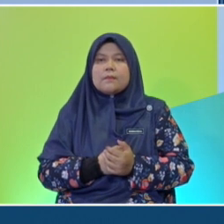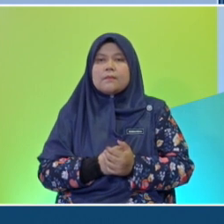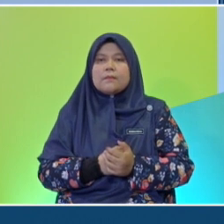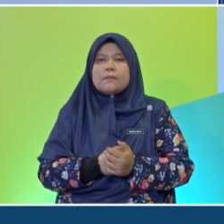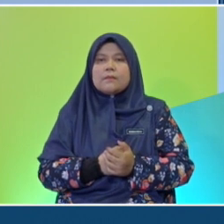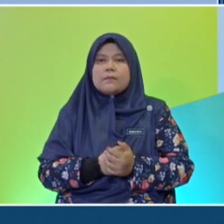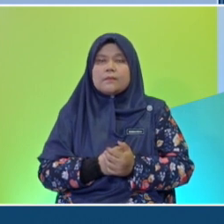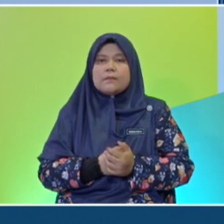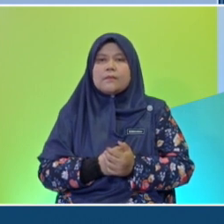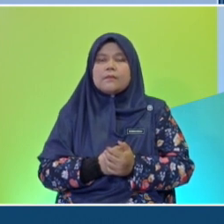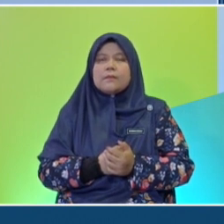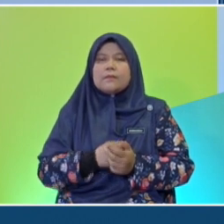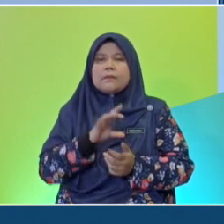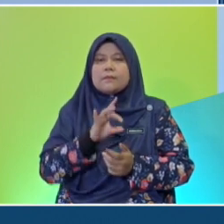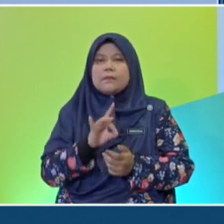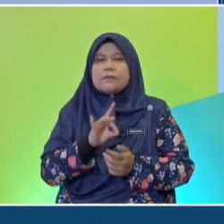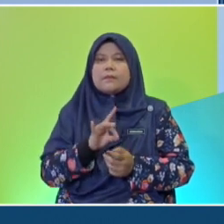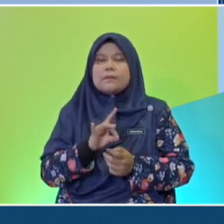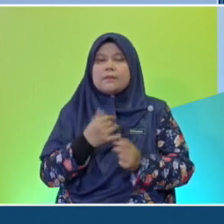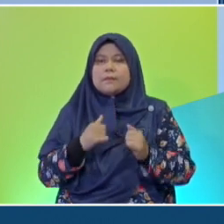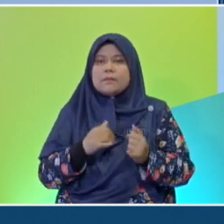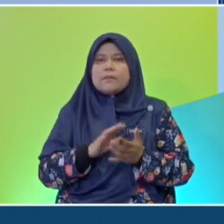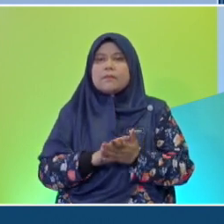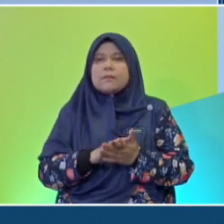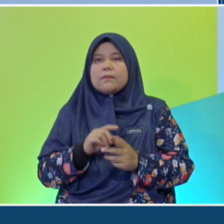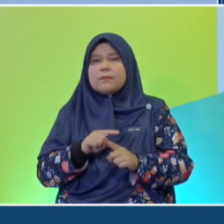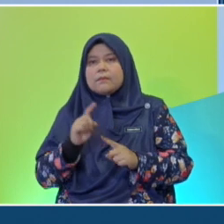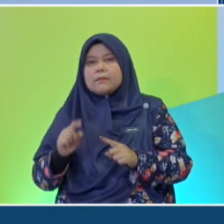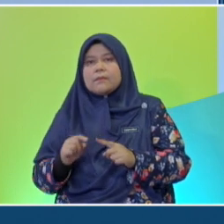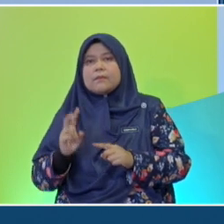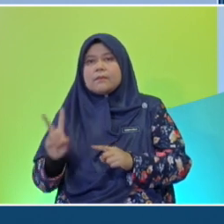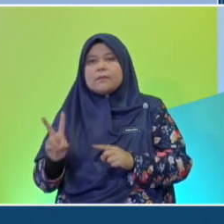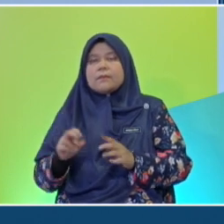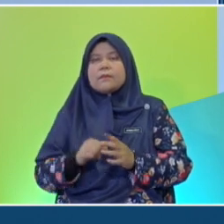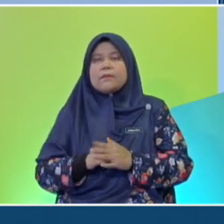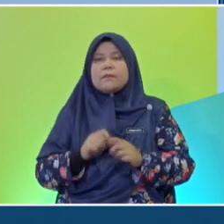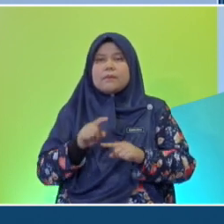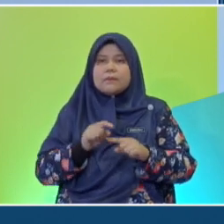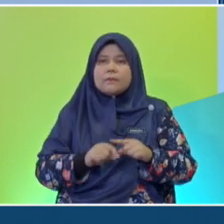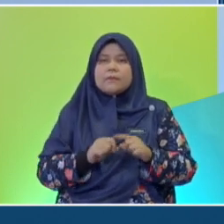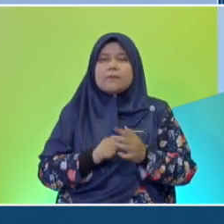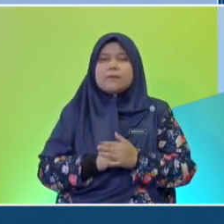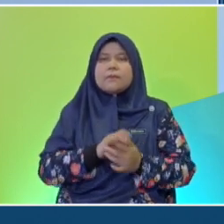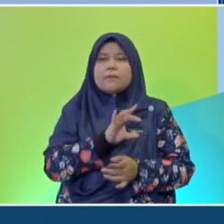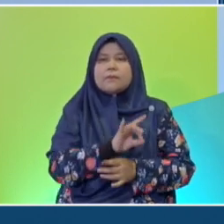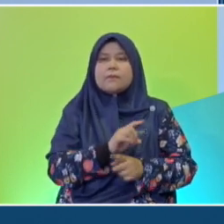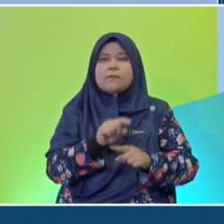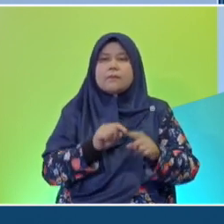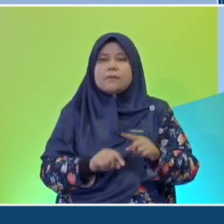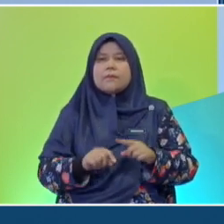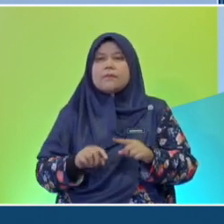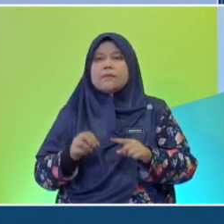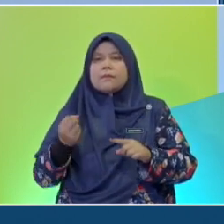cukup sebelah kiri terus makanan 8 pasukan kepada dua pasukan jadi kita akan buat konsep bahagia dapat dua